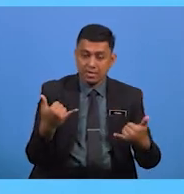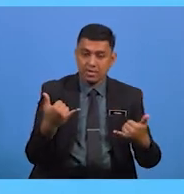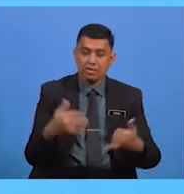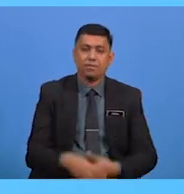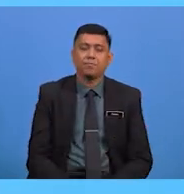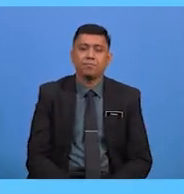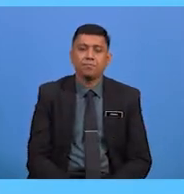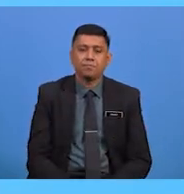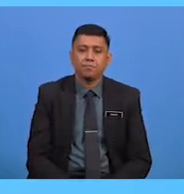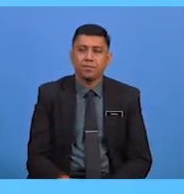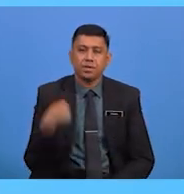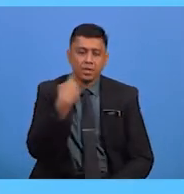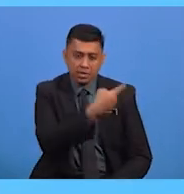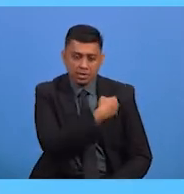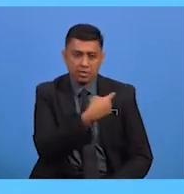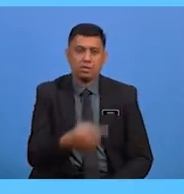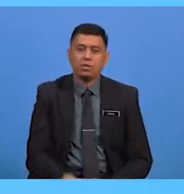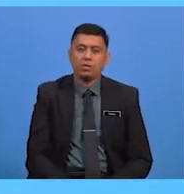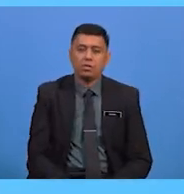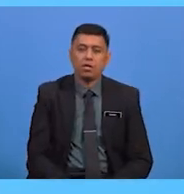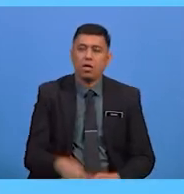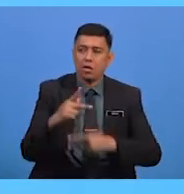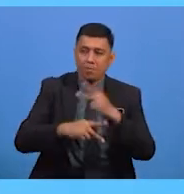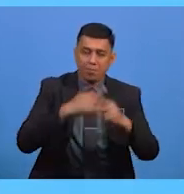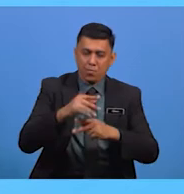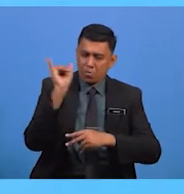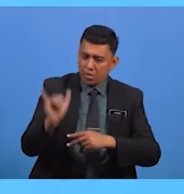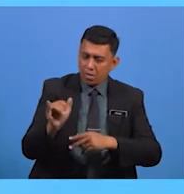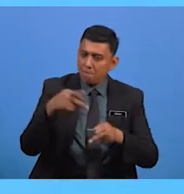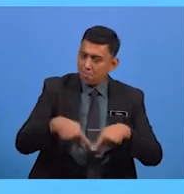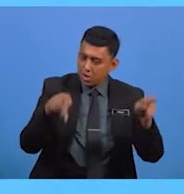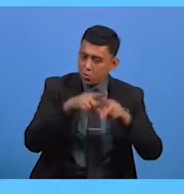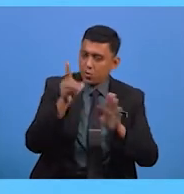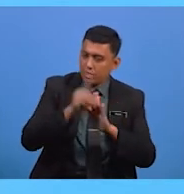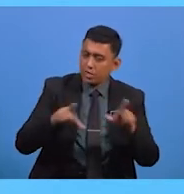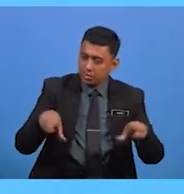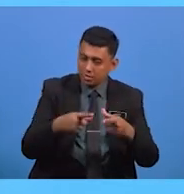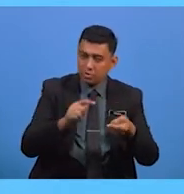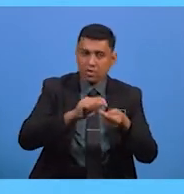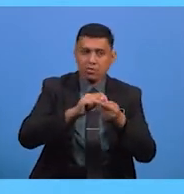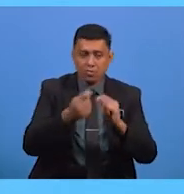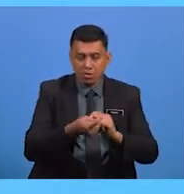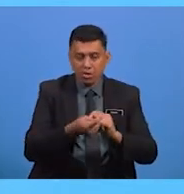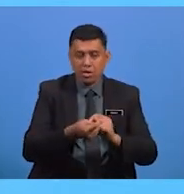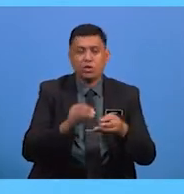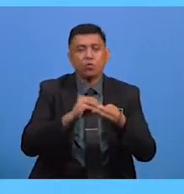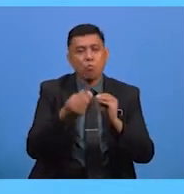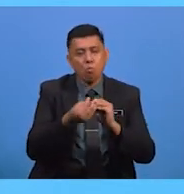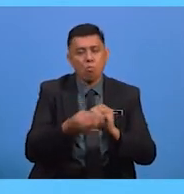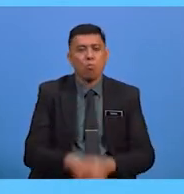Sekarang, kita beralih kepada proses yang perlu dilakukan bagi menukarkan kedudukan